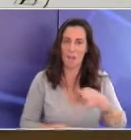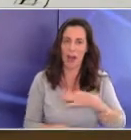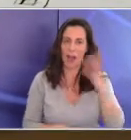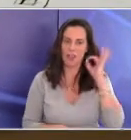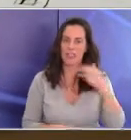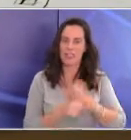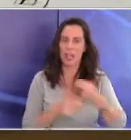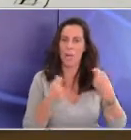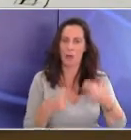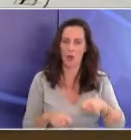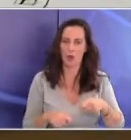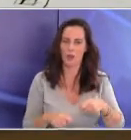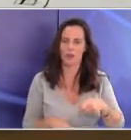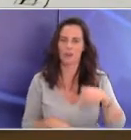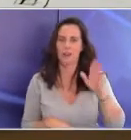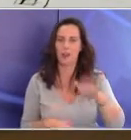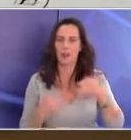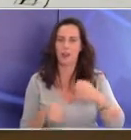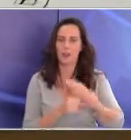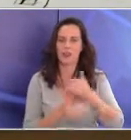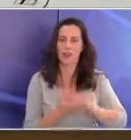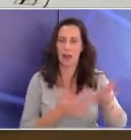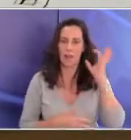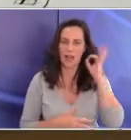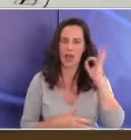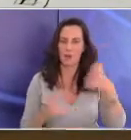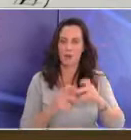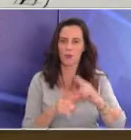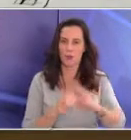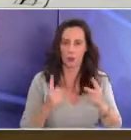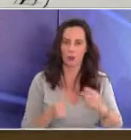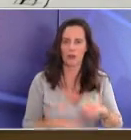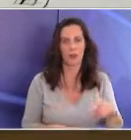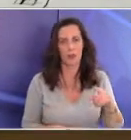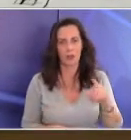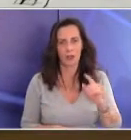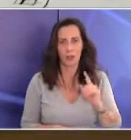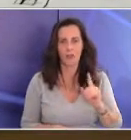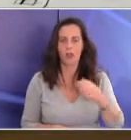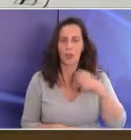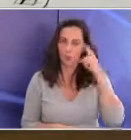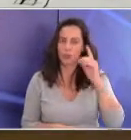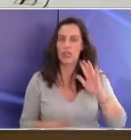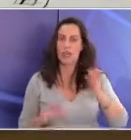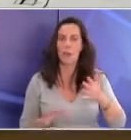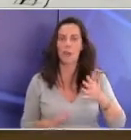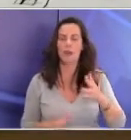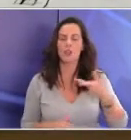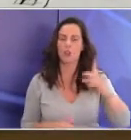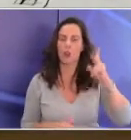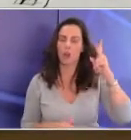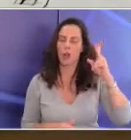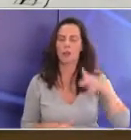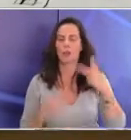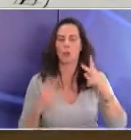לה עשיתי מנוי, אפילו שעכשיו עשו כניסה חינם נשים בקבוצות אחרות, אבל אני חושבת שככל שהקהילה גדלה, יש